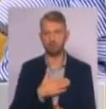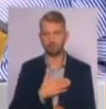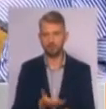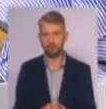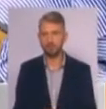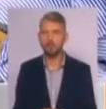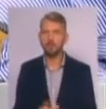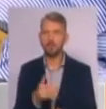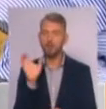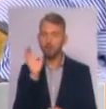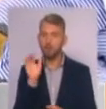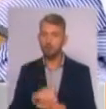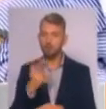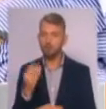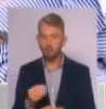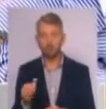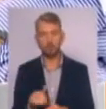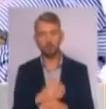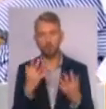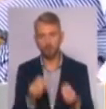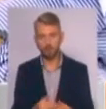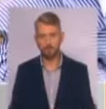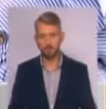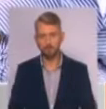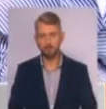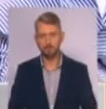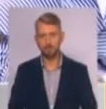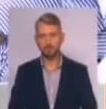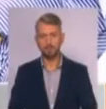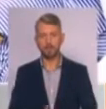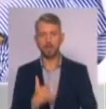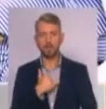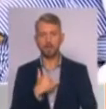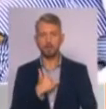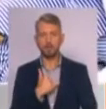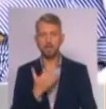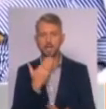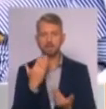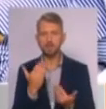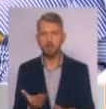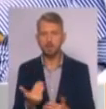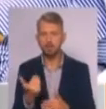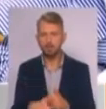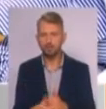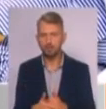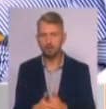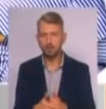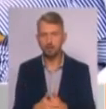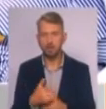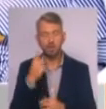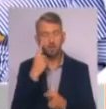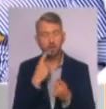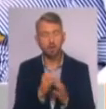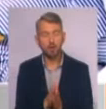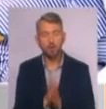Добрий день. Доброго дня. Добрий день. Доброго дня. Доброго дня. У мене звертання уже сльозне